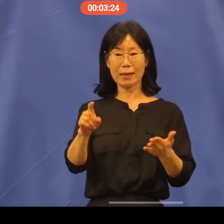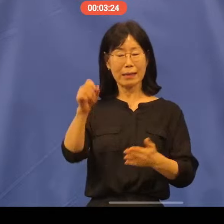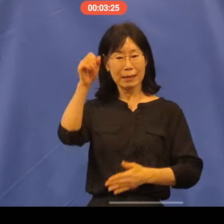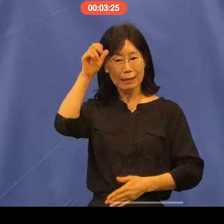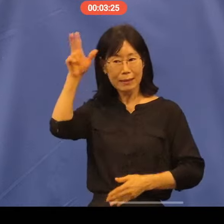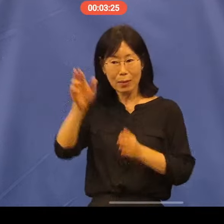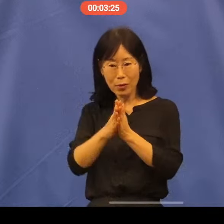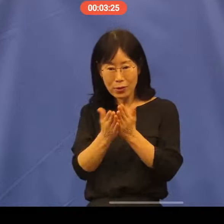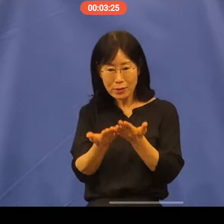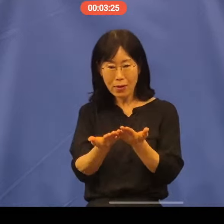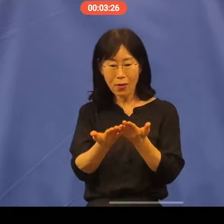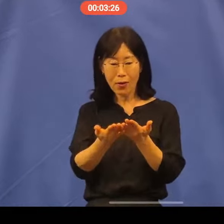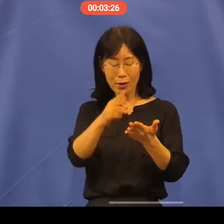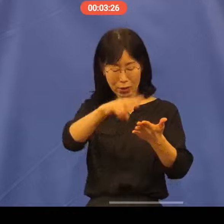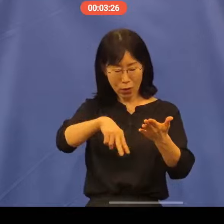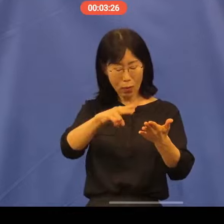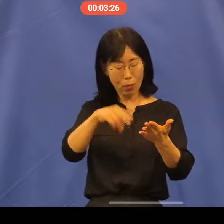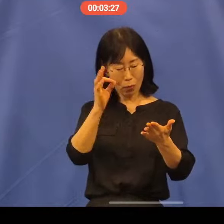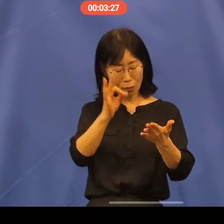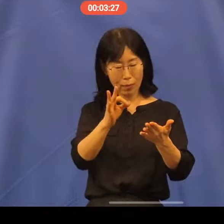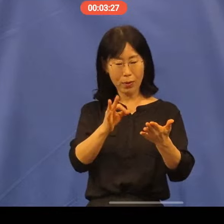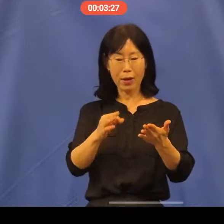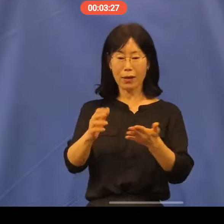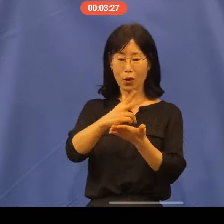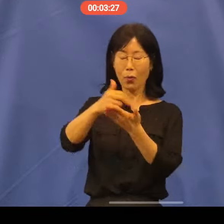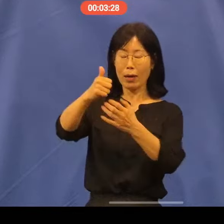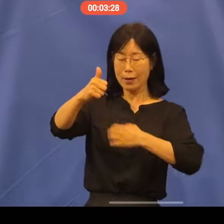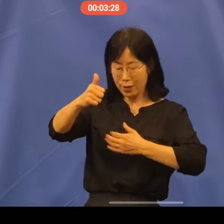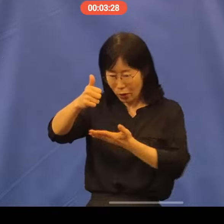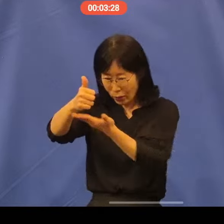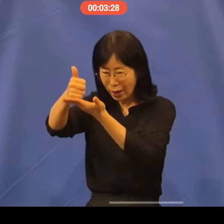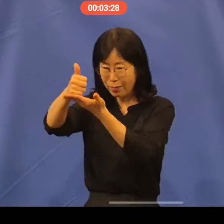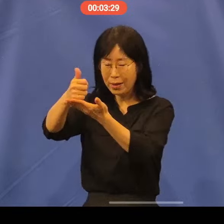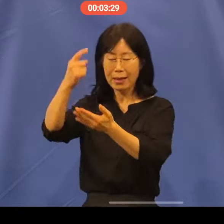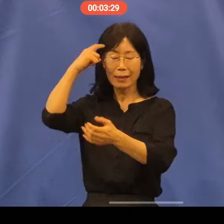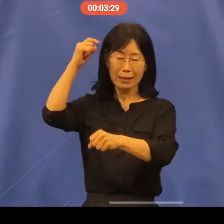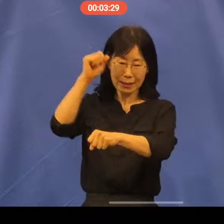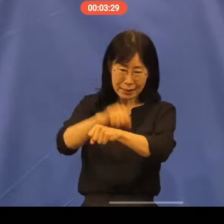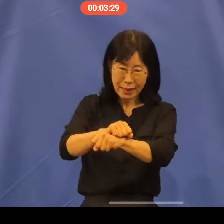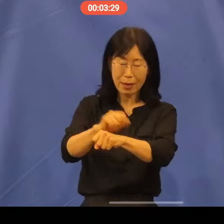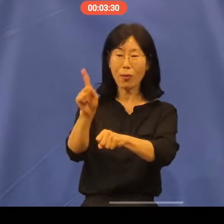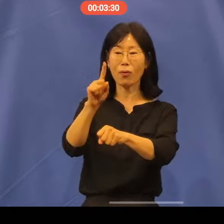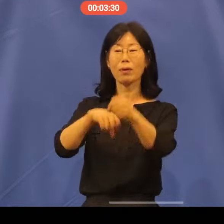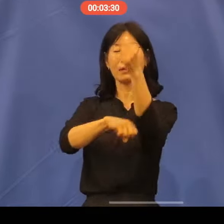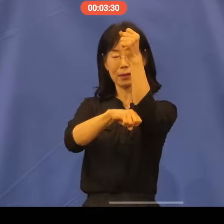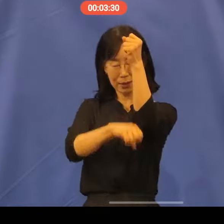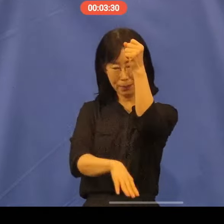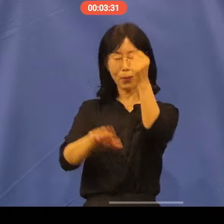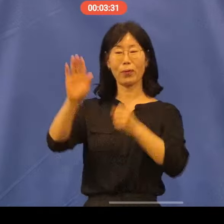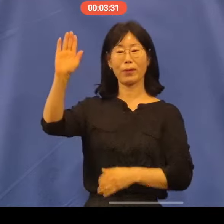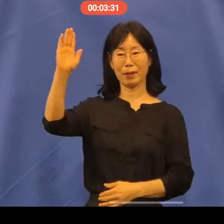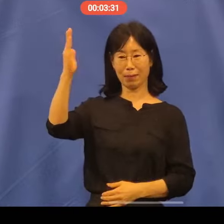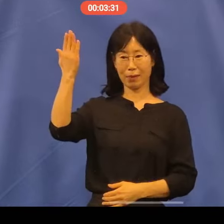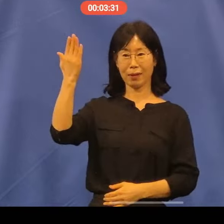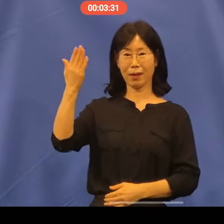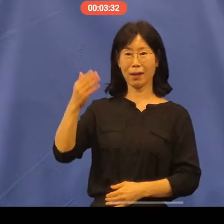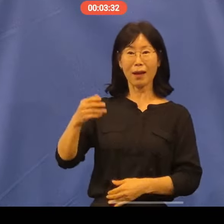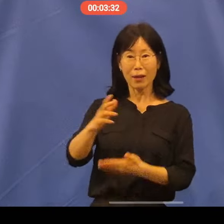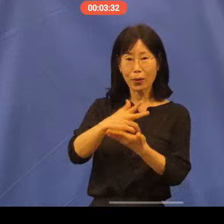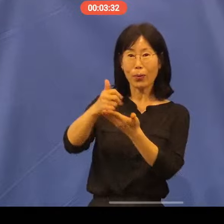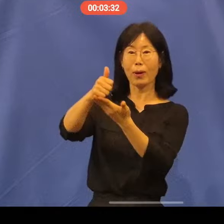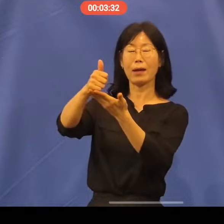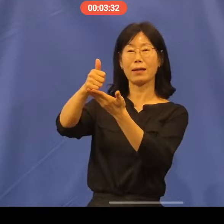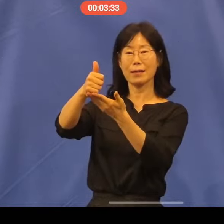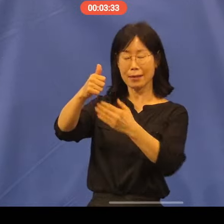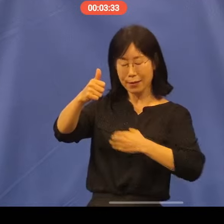말씀하죠. 여호와를 경외하는 것이 지식의 근본이다. 와, 굉장한 얘기죠. 여호와를 경외하는 것이